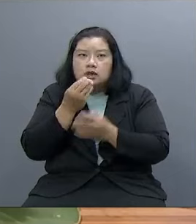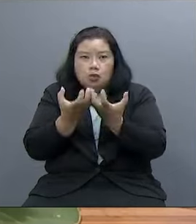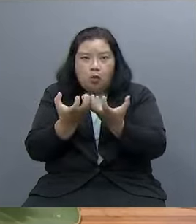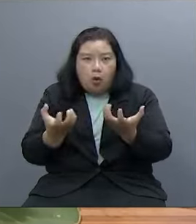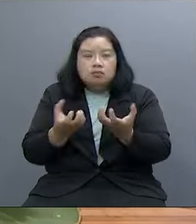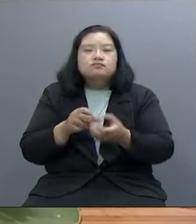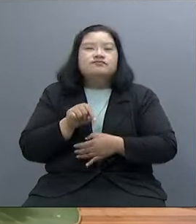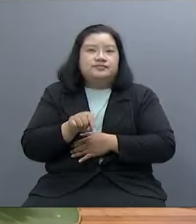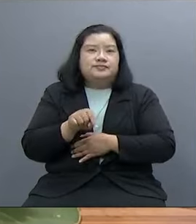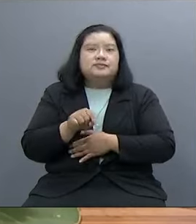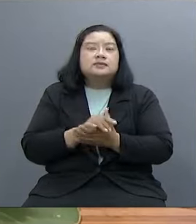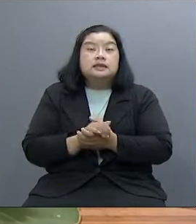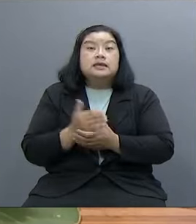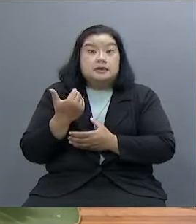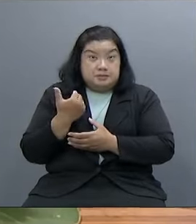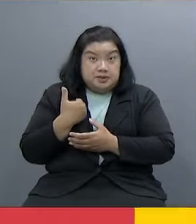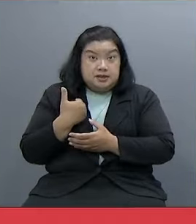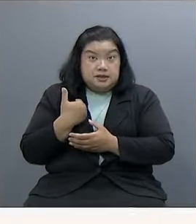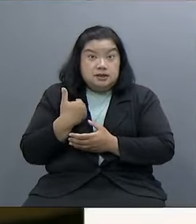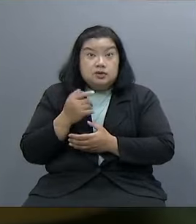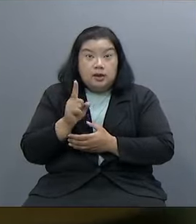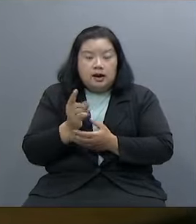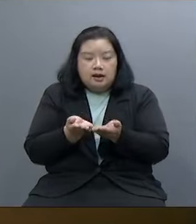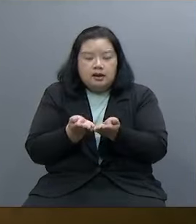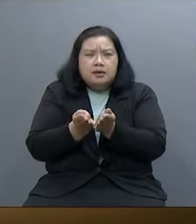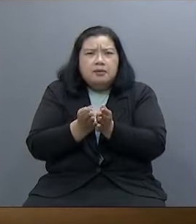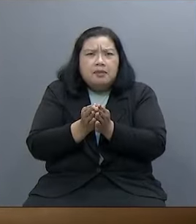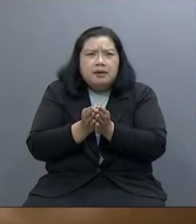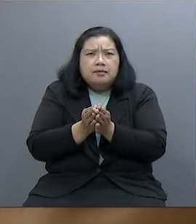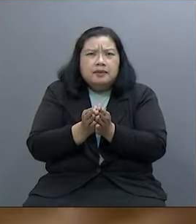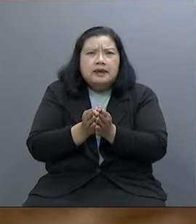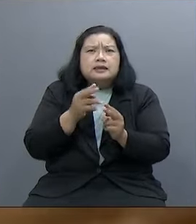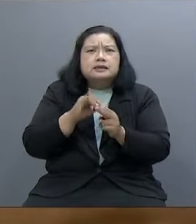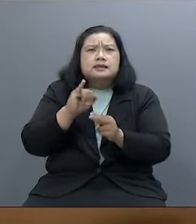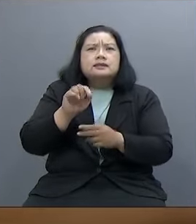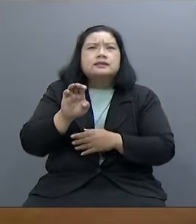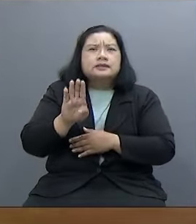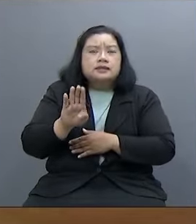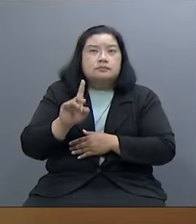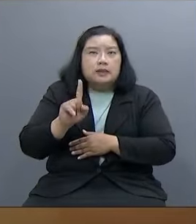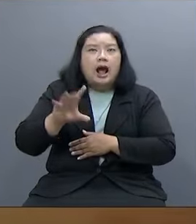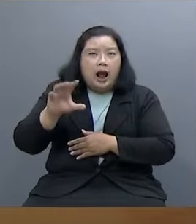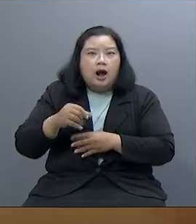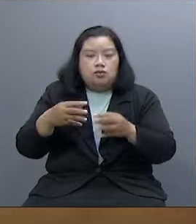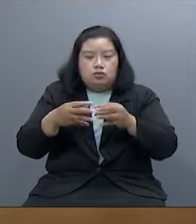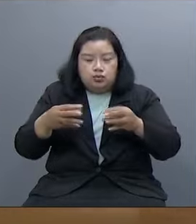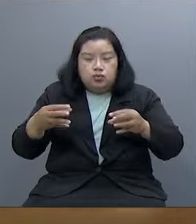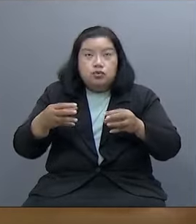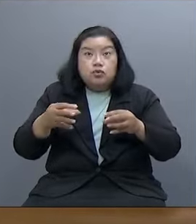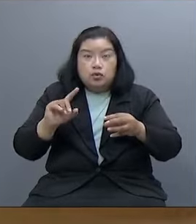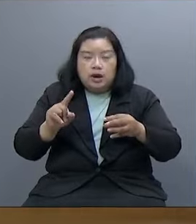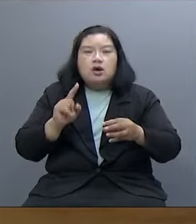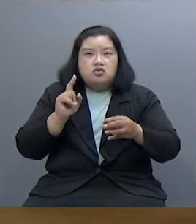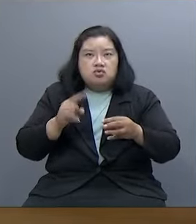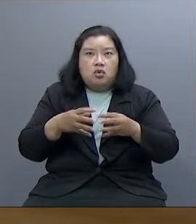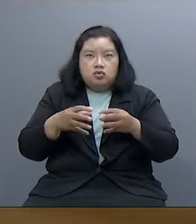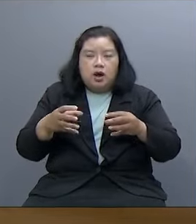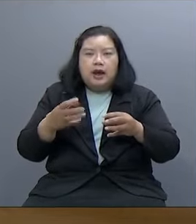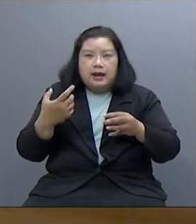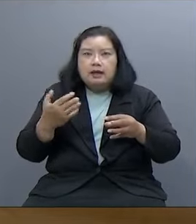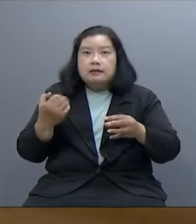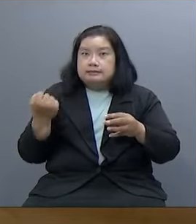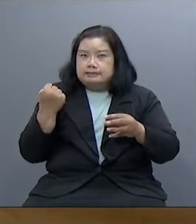อว่าขนมจีบกุ้งรากบัวส่วนผสมแรกนะคะนั่นคือรากบัวค่ะพี่แววใช้รากบัวที่เป็นหัวใหญ่หน่อยนะคะแต่ว่าอ่อนๆค่ะชื่อว่า